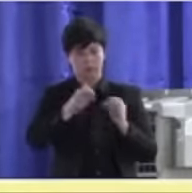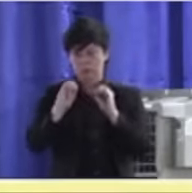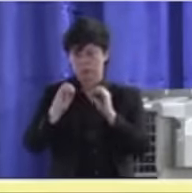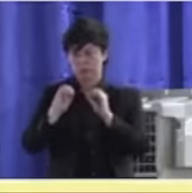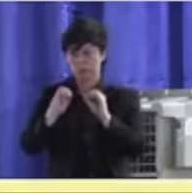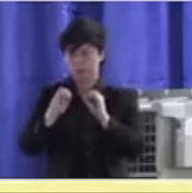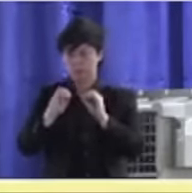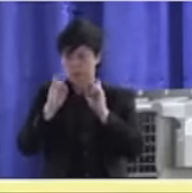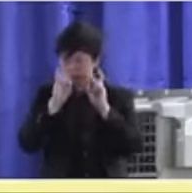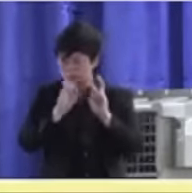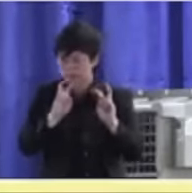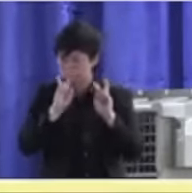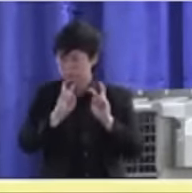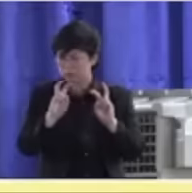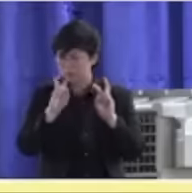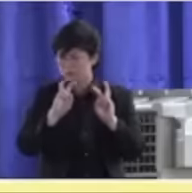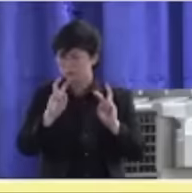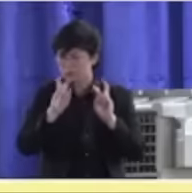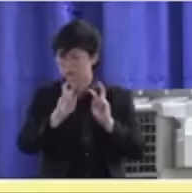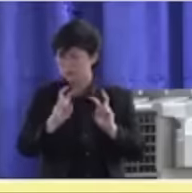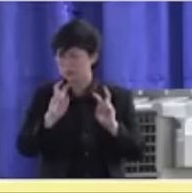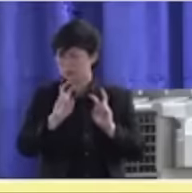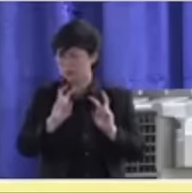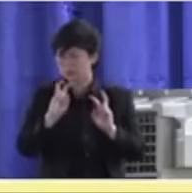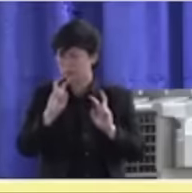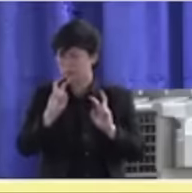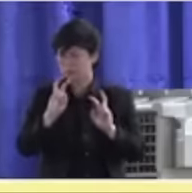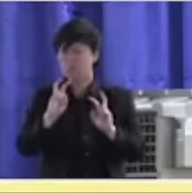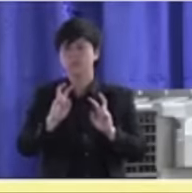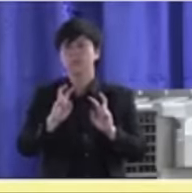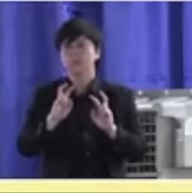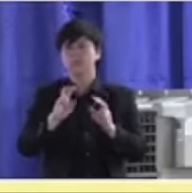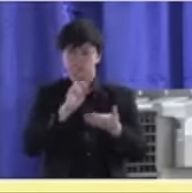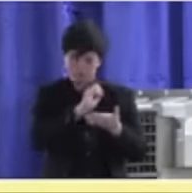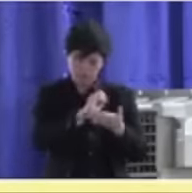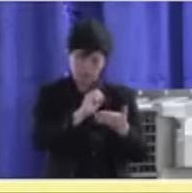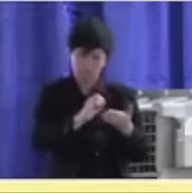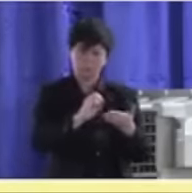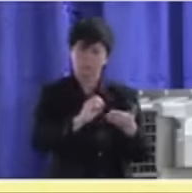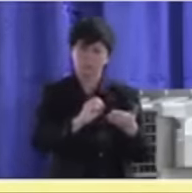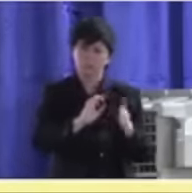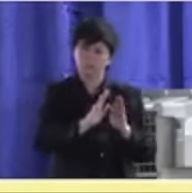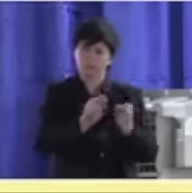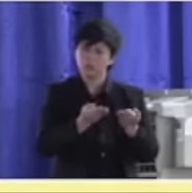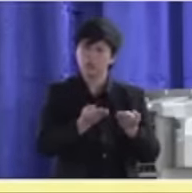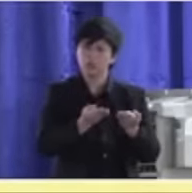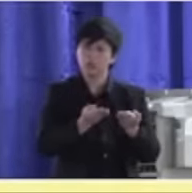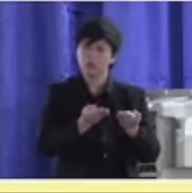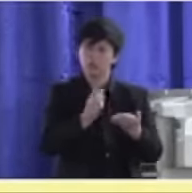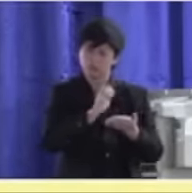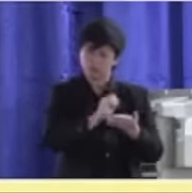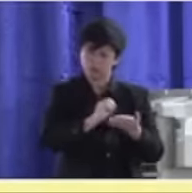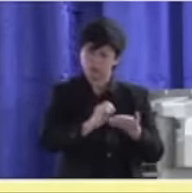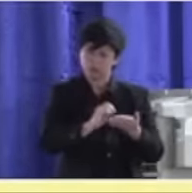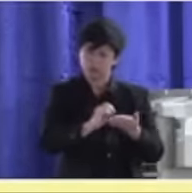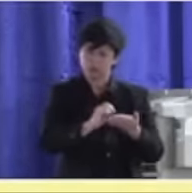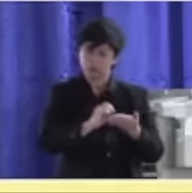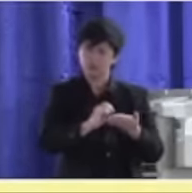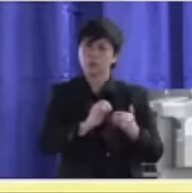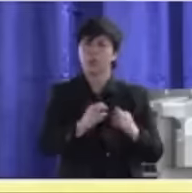analysis. Yung mga marunong na sa critical thinking and analysis, pasulatin ninyo ng libro, pasulatin ninyo ng essay,